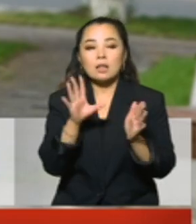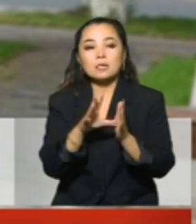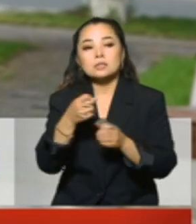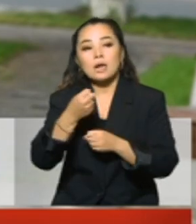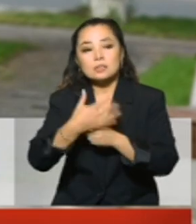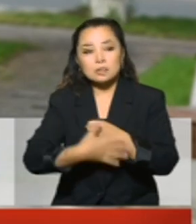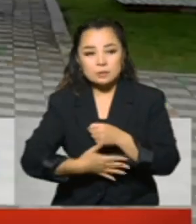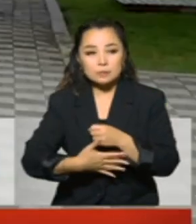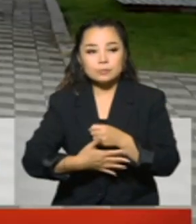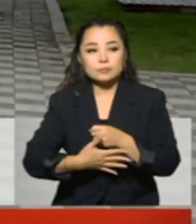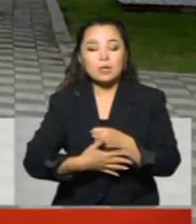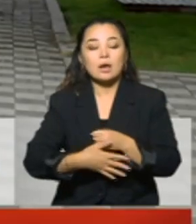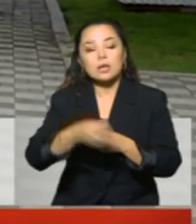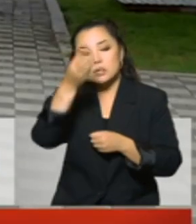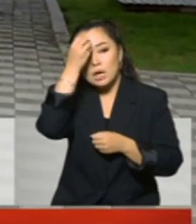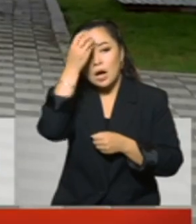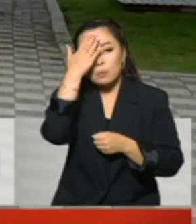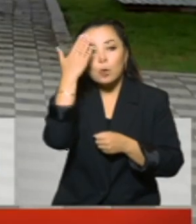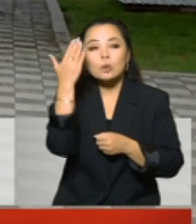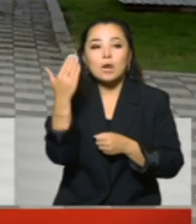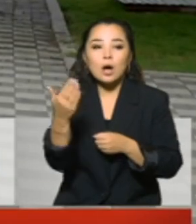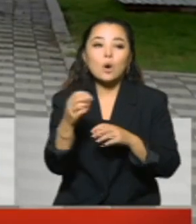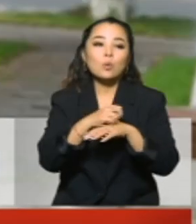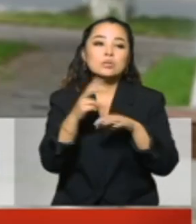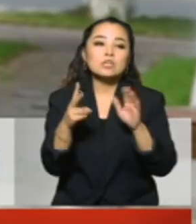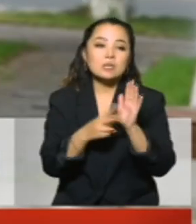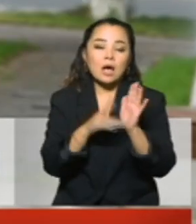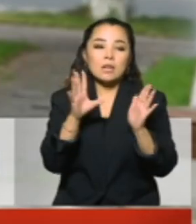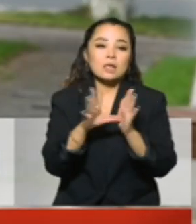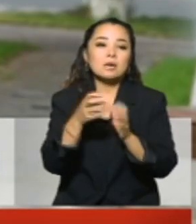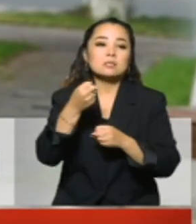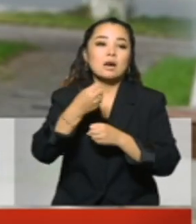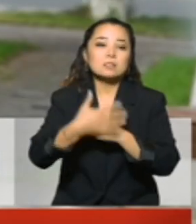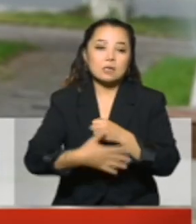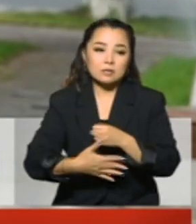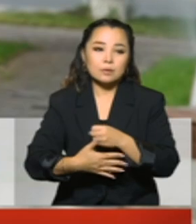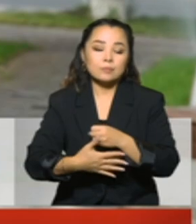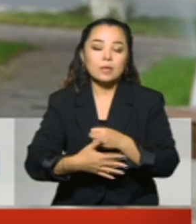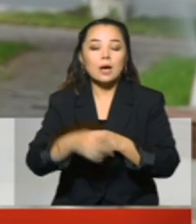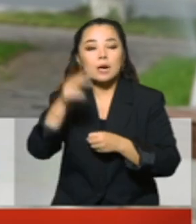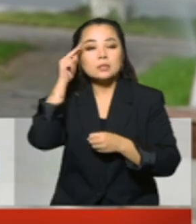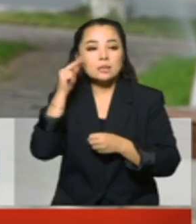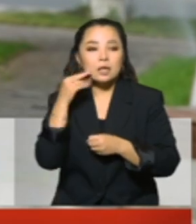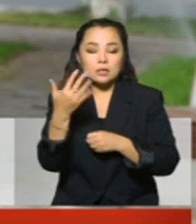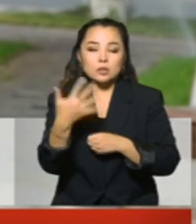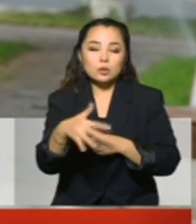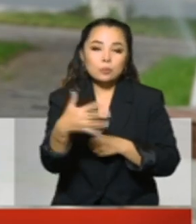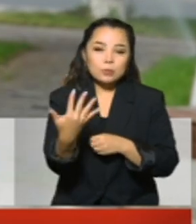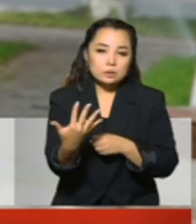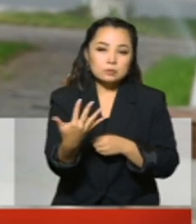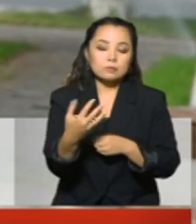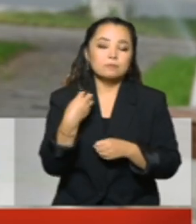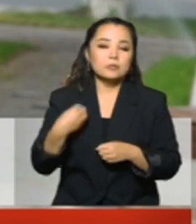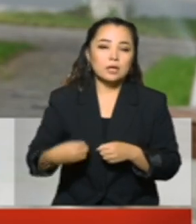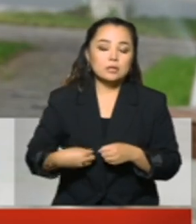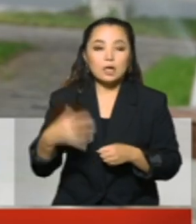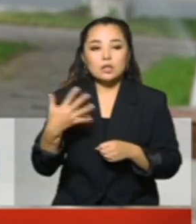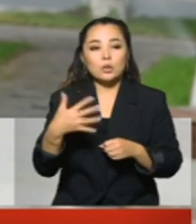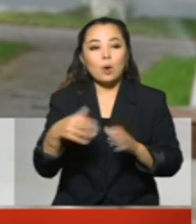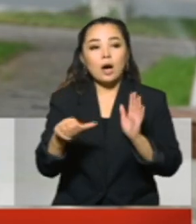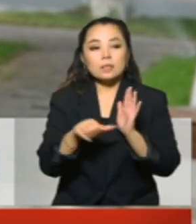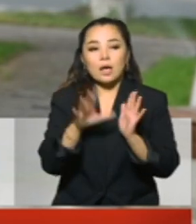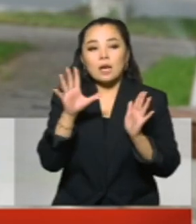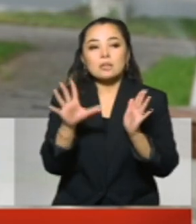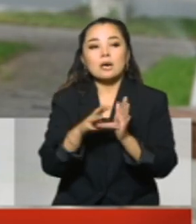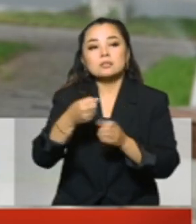электр станциясы, Японияда 17 атом электр станциясы, Қытайда 55, Францияда 56